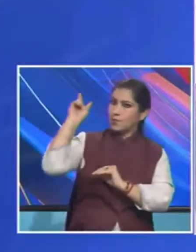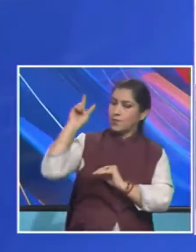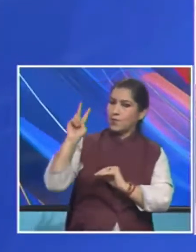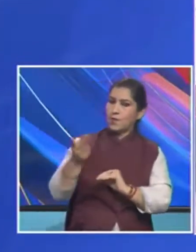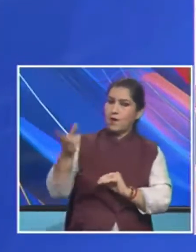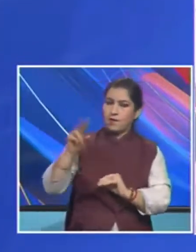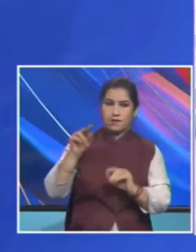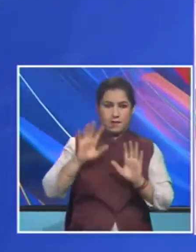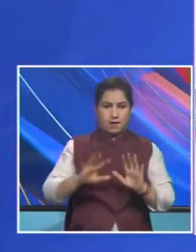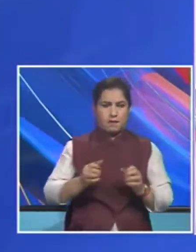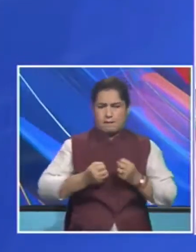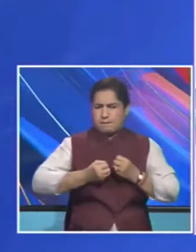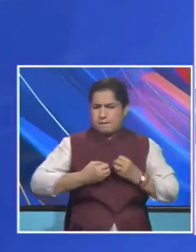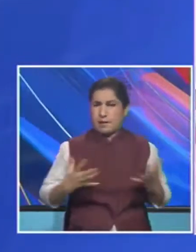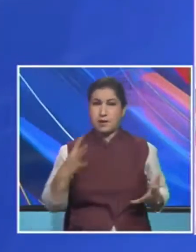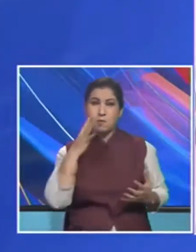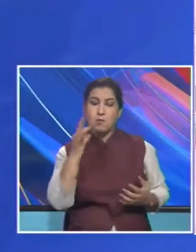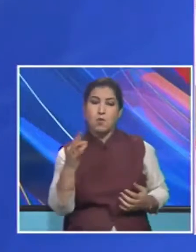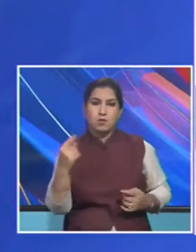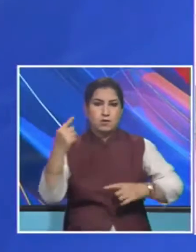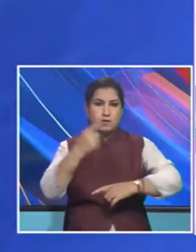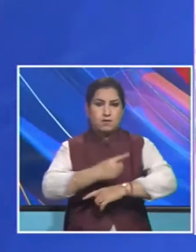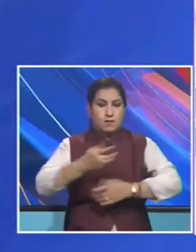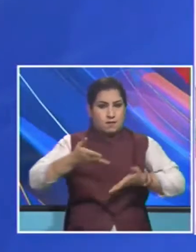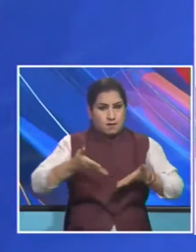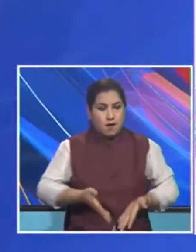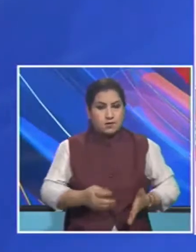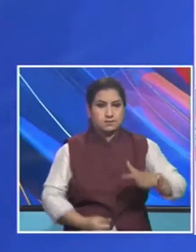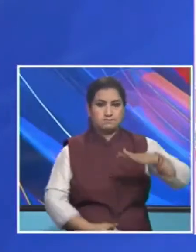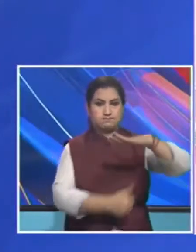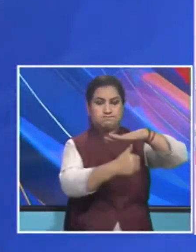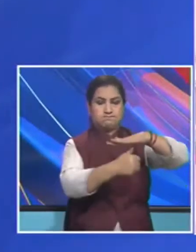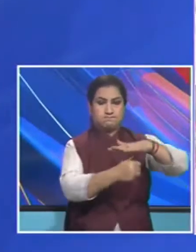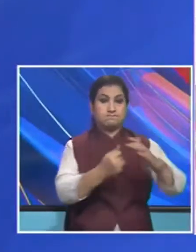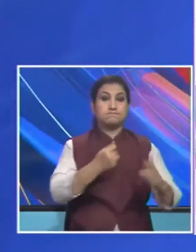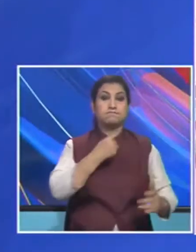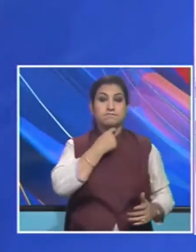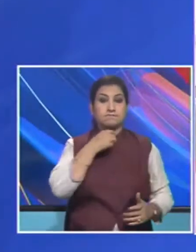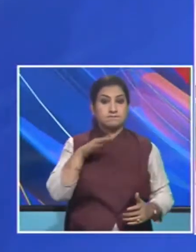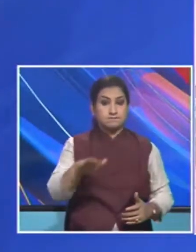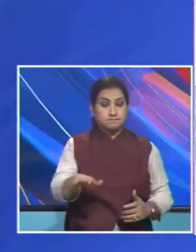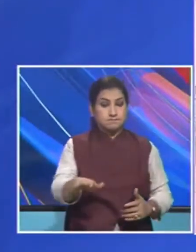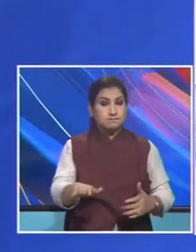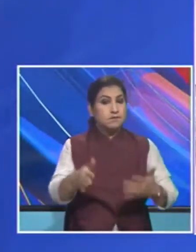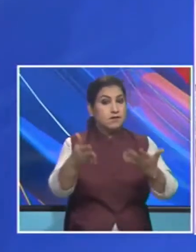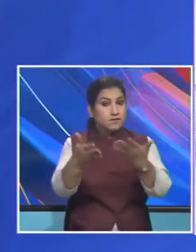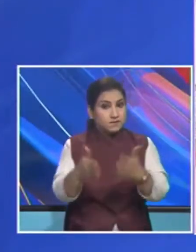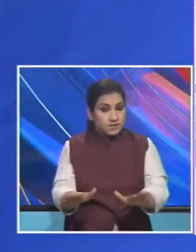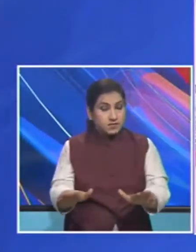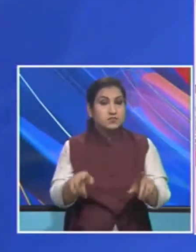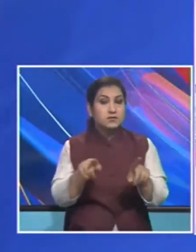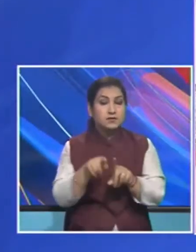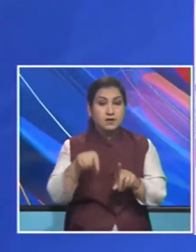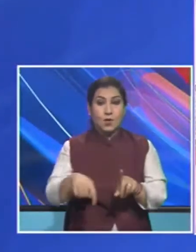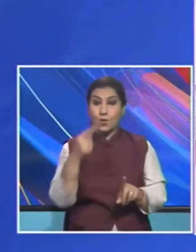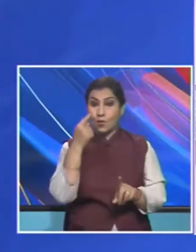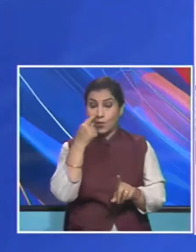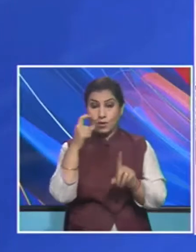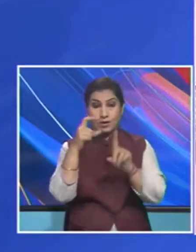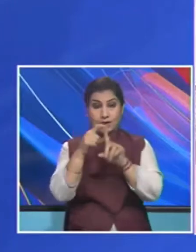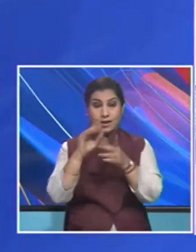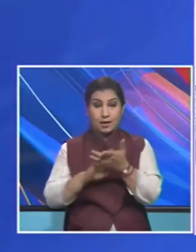और तमाम बड़ी बातें जो आज राष्ट्रपति पद की शपथ लेने के बाद राष्ट्रपति द्रौपदी मुर्मू ने कही